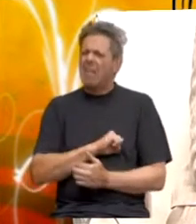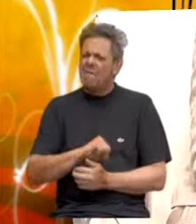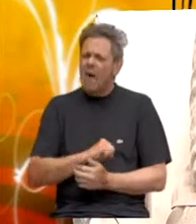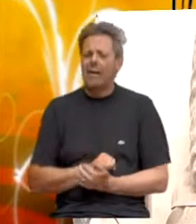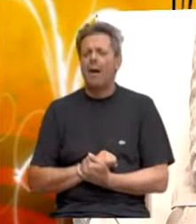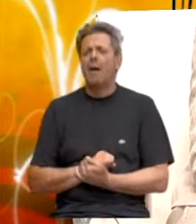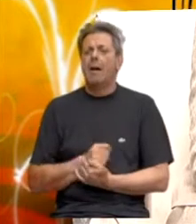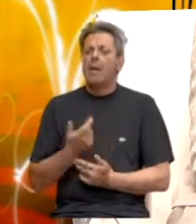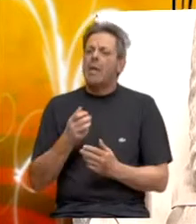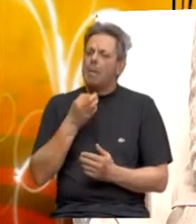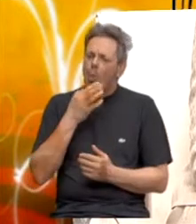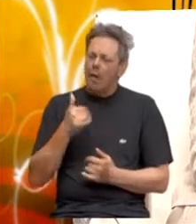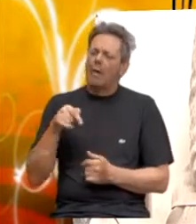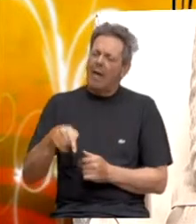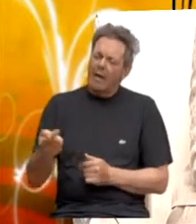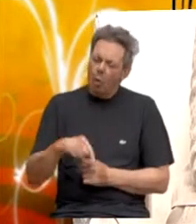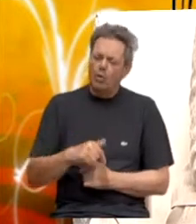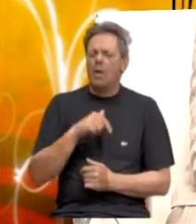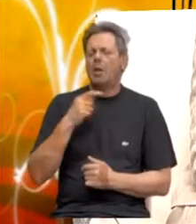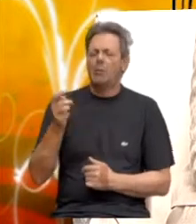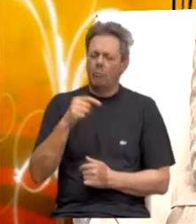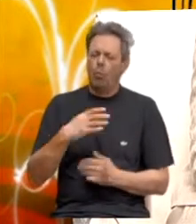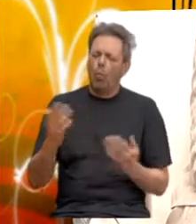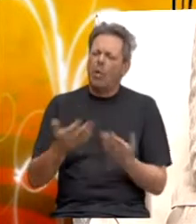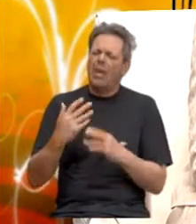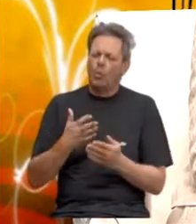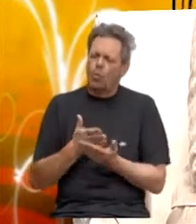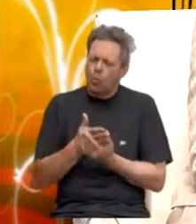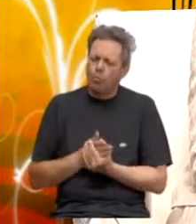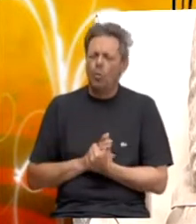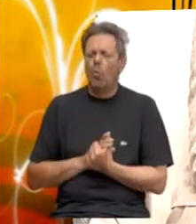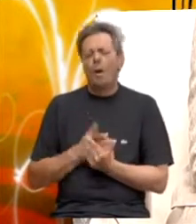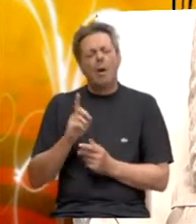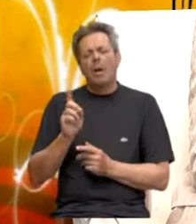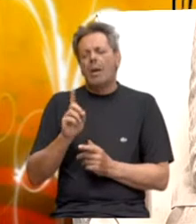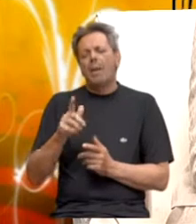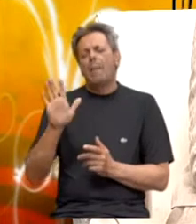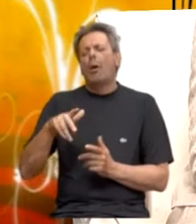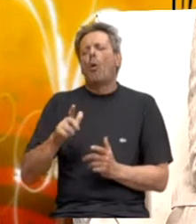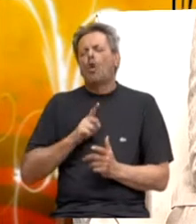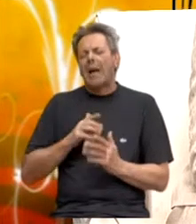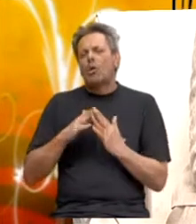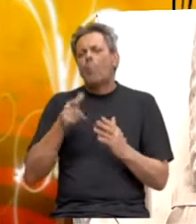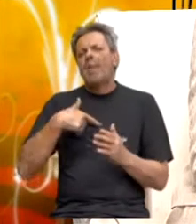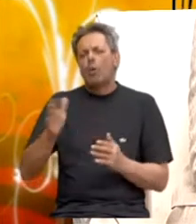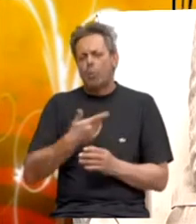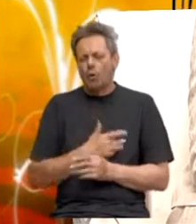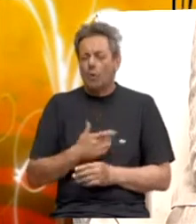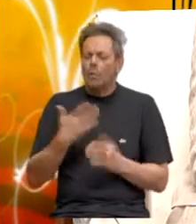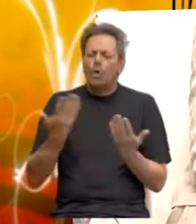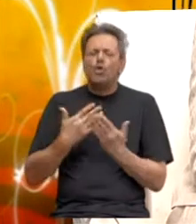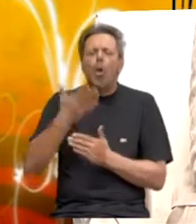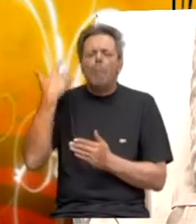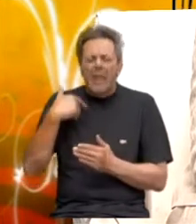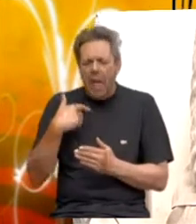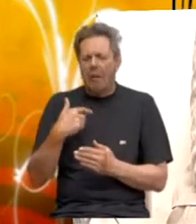i bolje i tad doći i javiti se u hitnu službu i isključiti to nego čekati doma da to prođe. Što prije reagirati, to